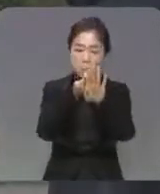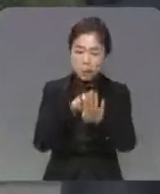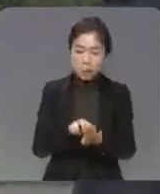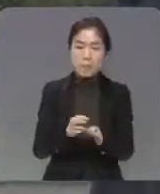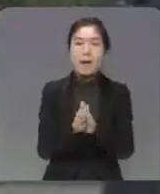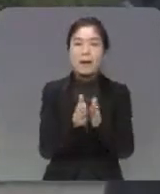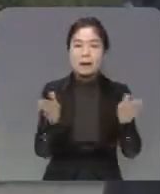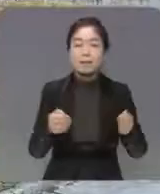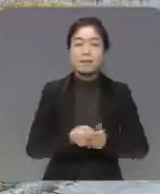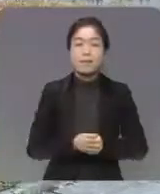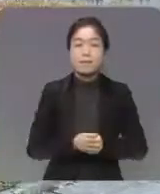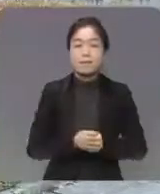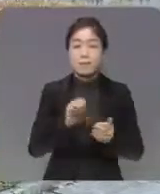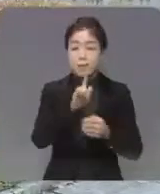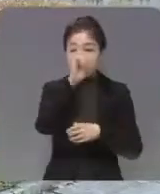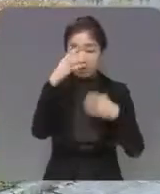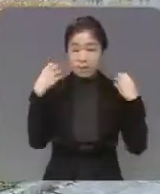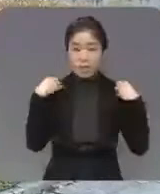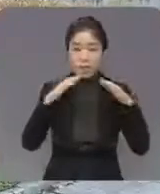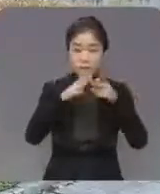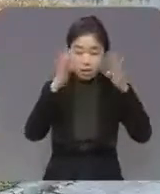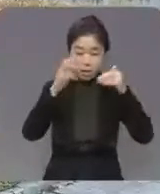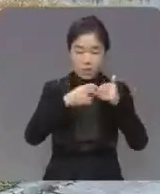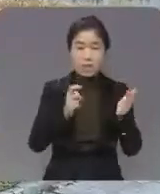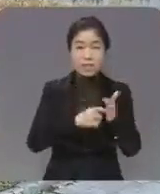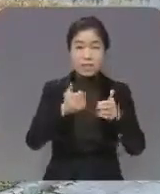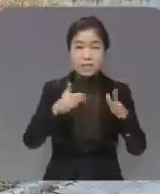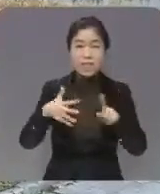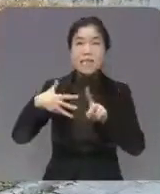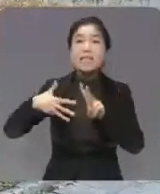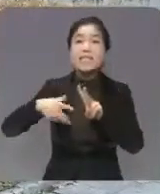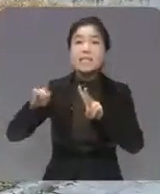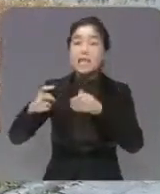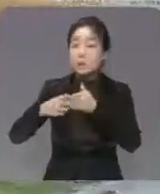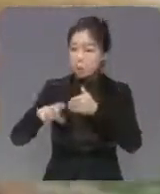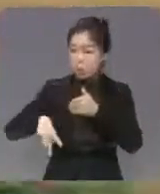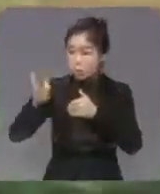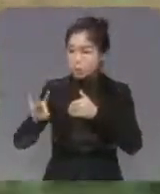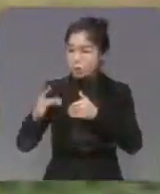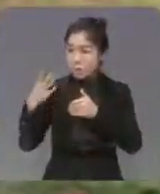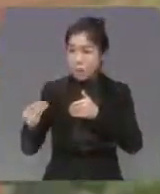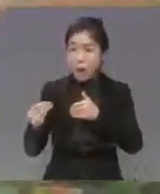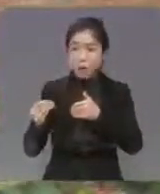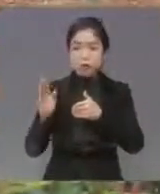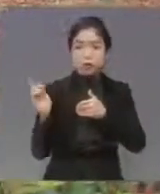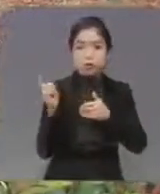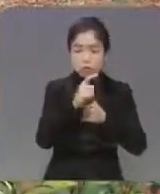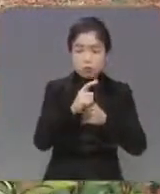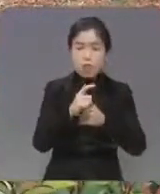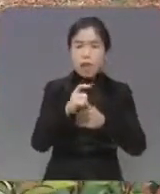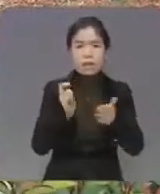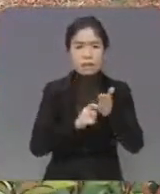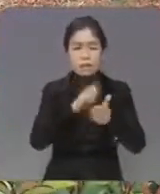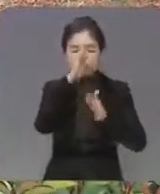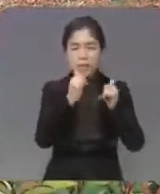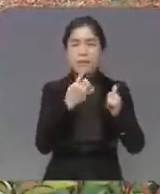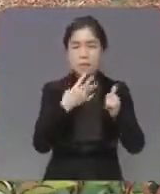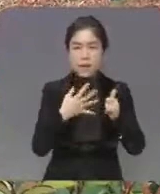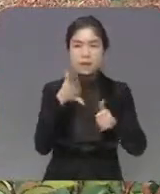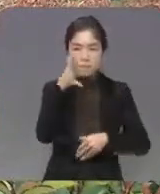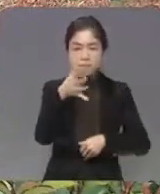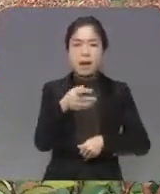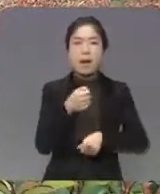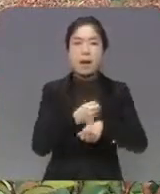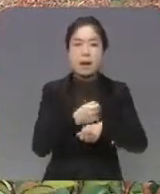했습니다 방역당국은 전남대 병원 응급실은 2차 병원 을 경유하는 응급환자 간 진료가 가능하다 며 운영 정상화를 위한